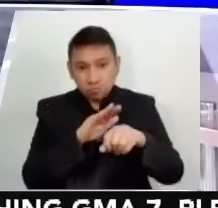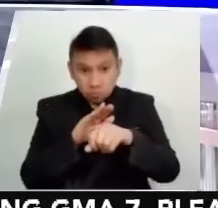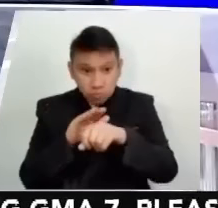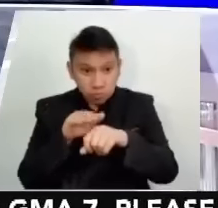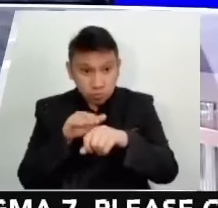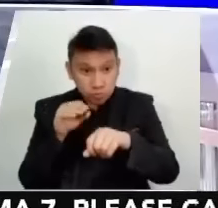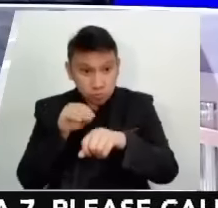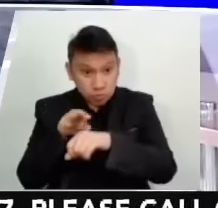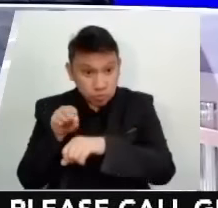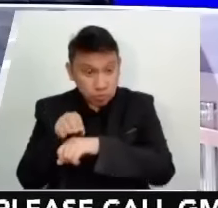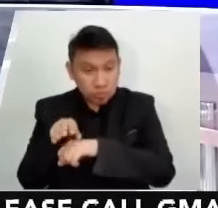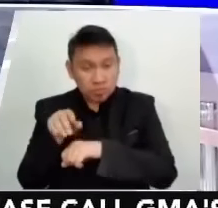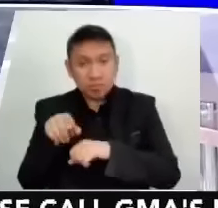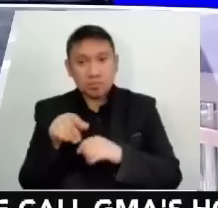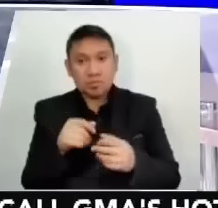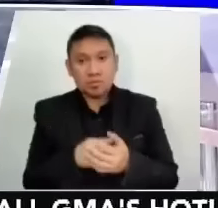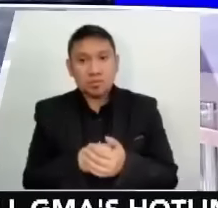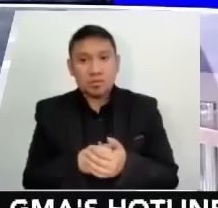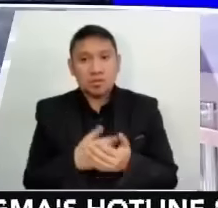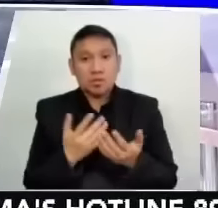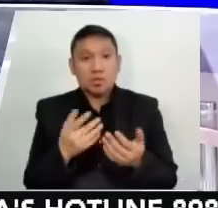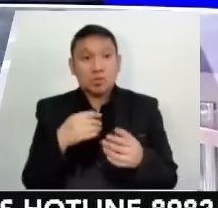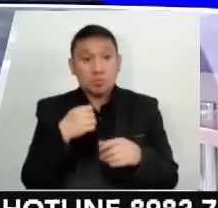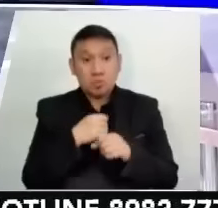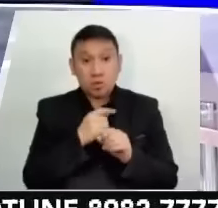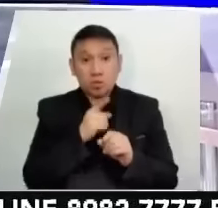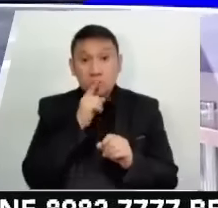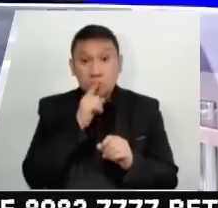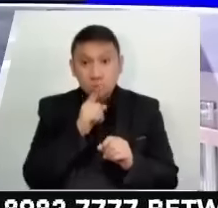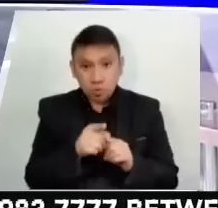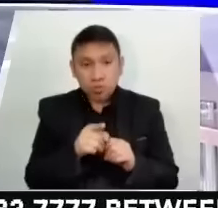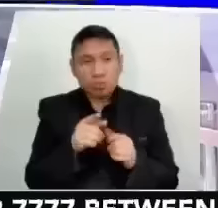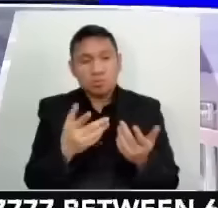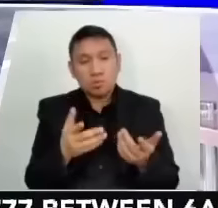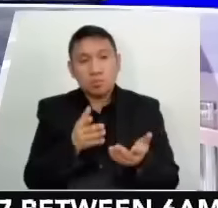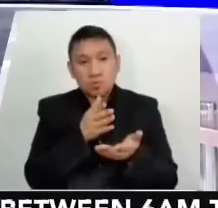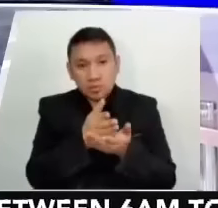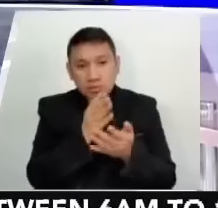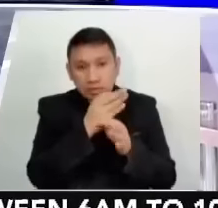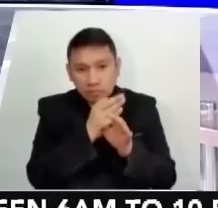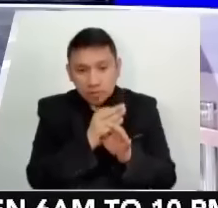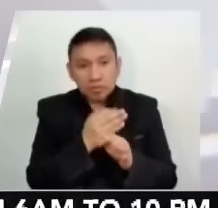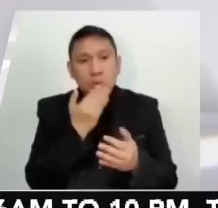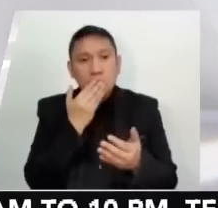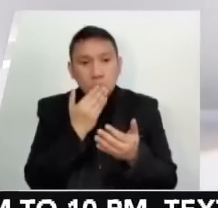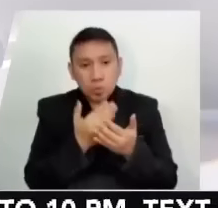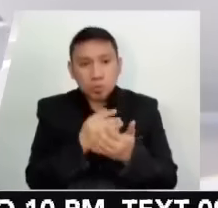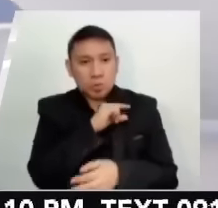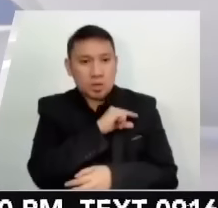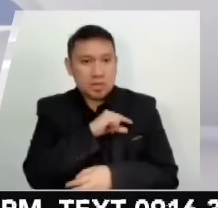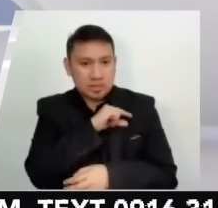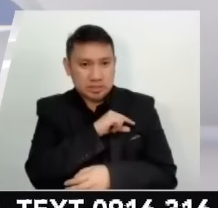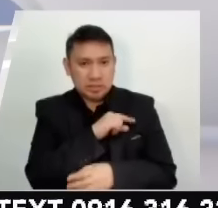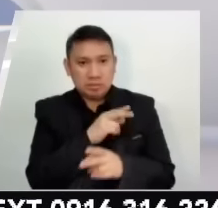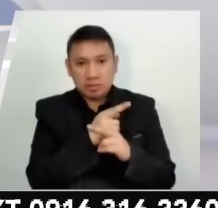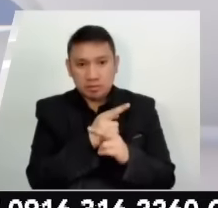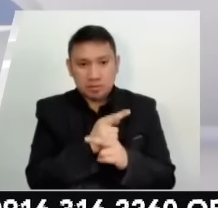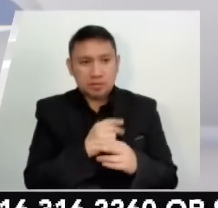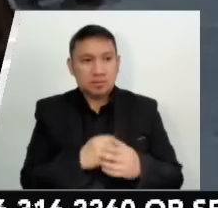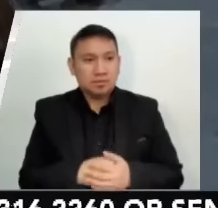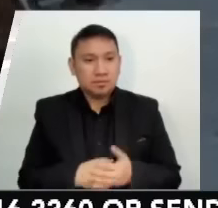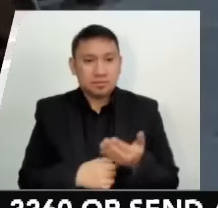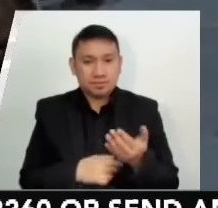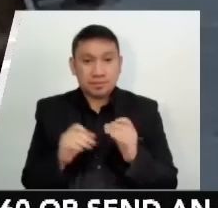kayo pumunta para makatiyak sa maayos na serbisyo live mula sa sa Batangas City may unang balita si Paul Hernandez ng GMA